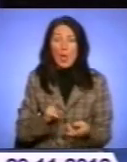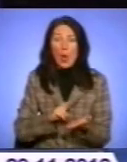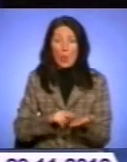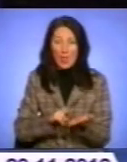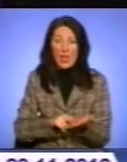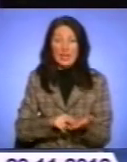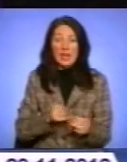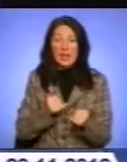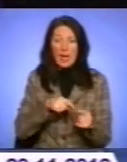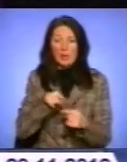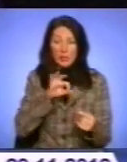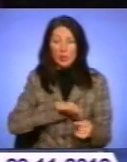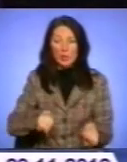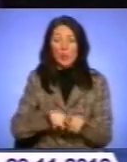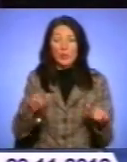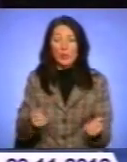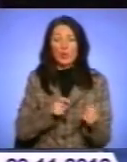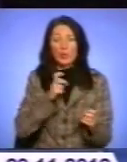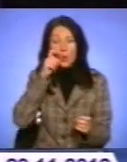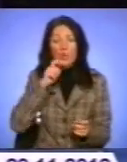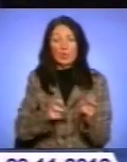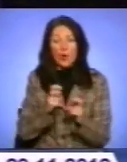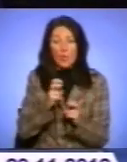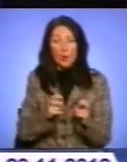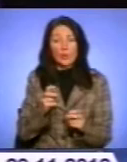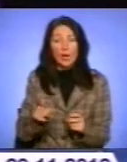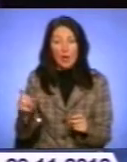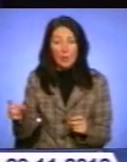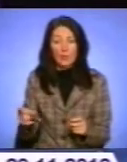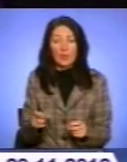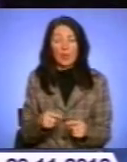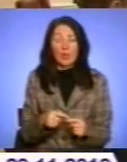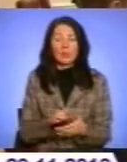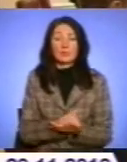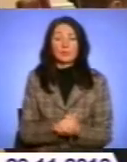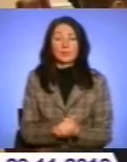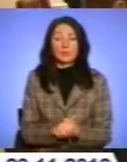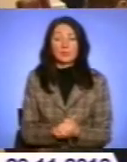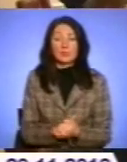Про що ще йшлося на черговому засіданні уряду, далі у сюжеті.